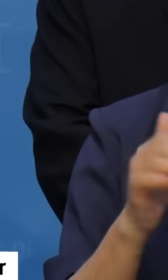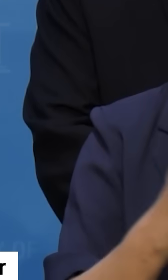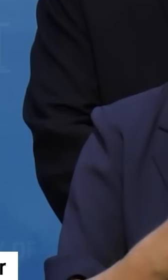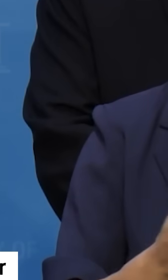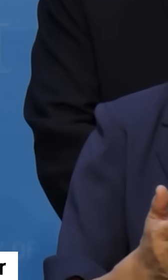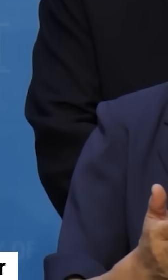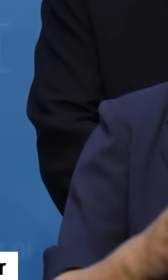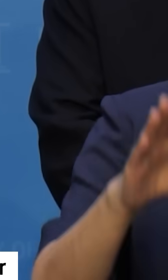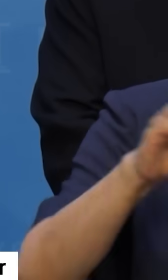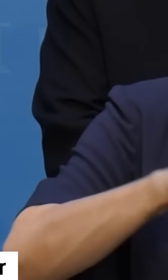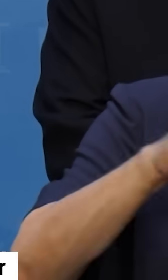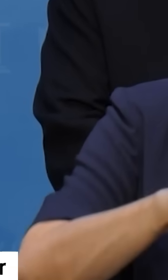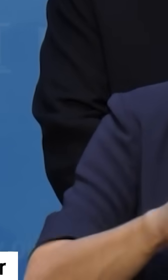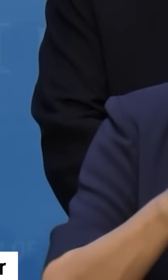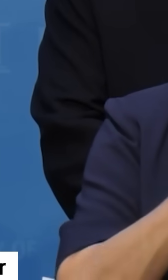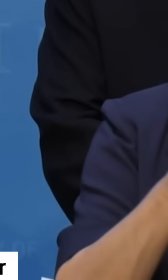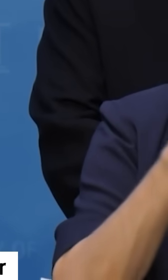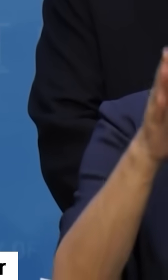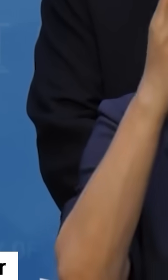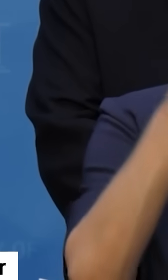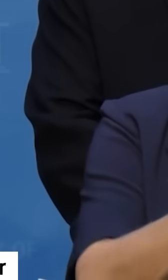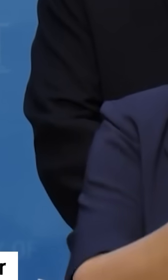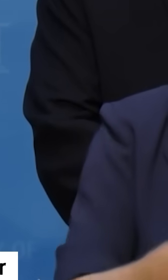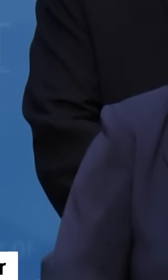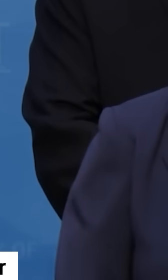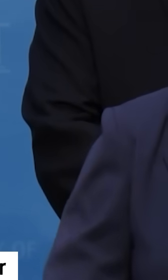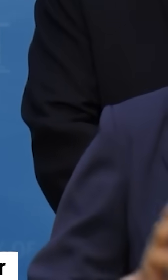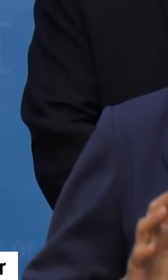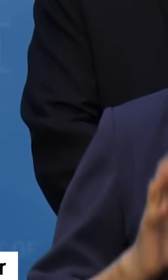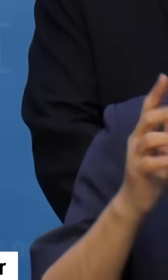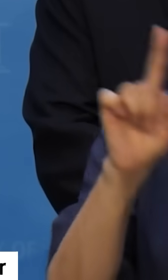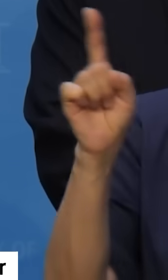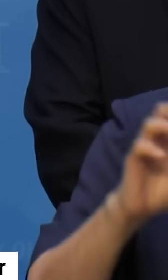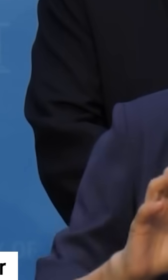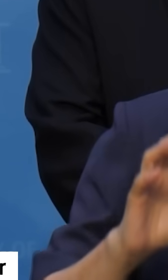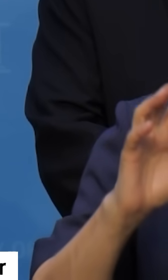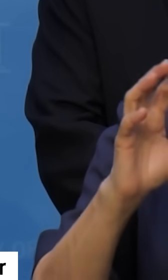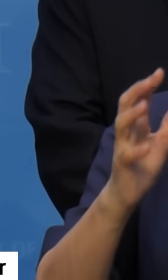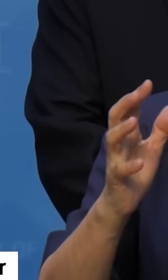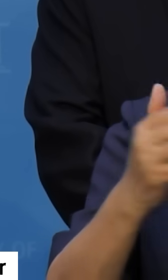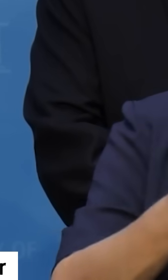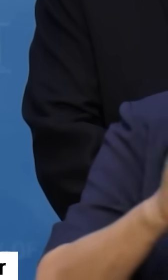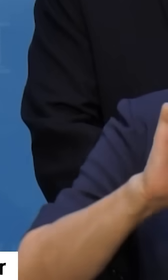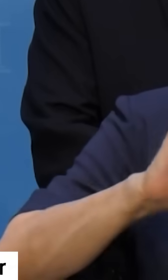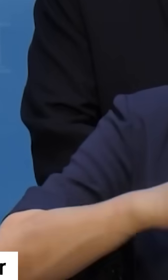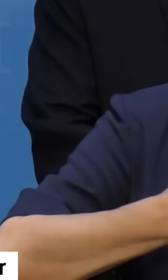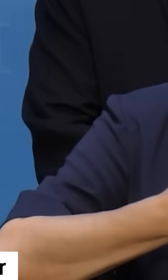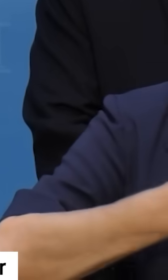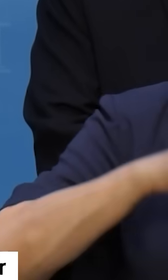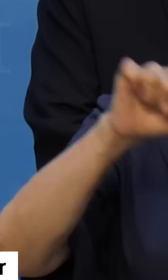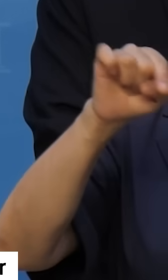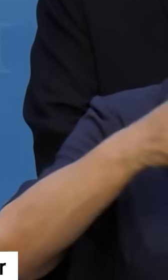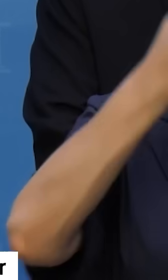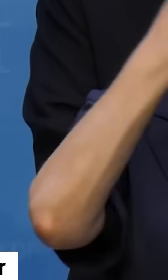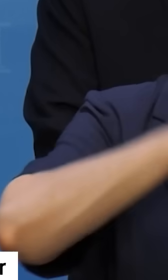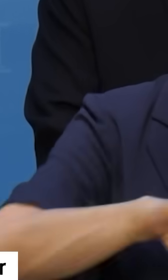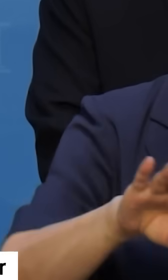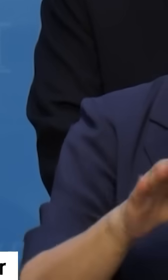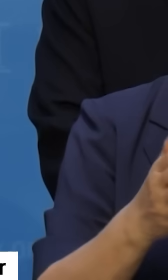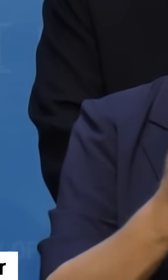뭐 오염됐다 선동하지 마십시오. 세계 어떤 나라도 자신들의 정치적인 이익